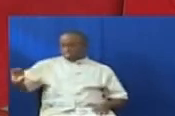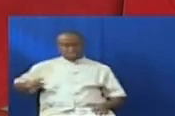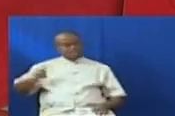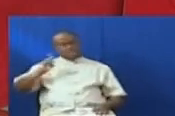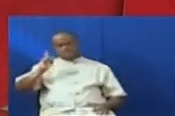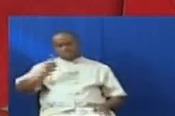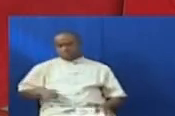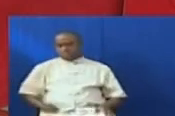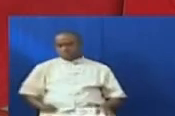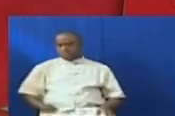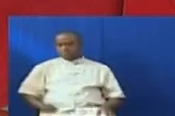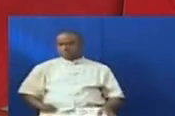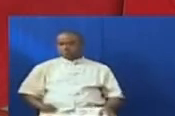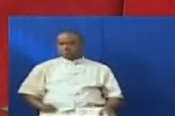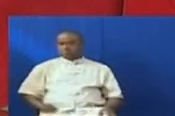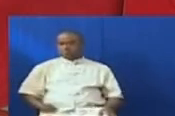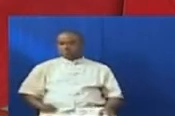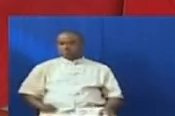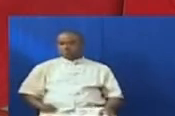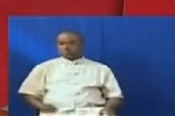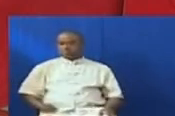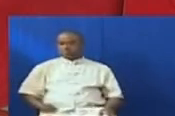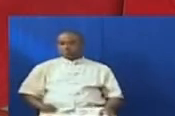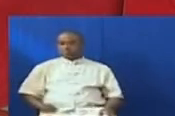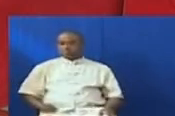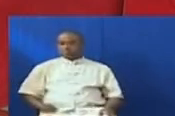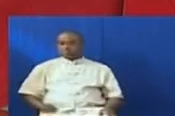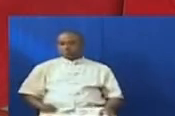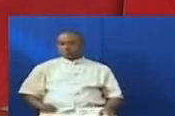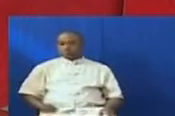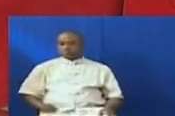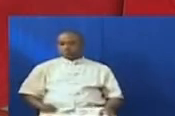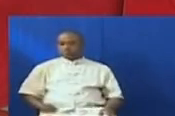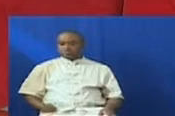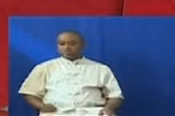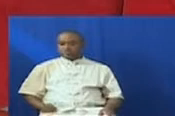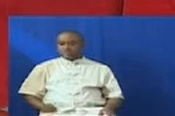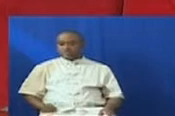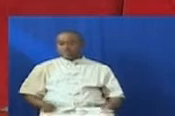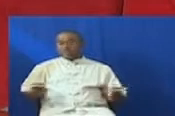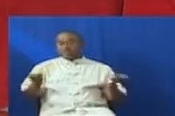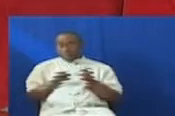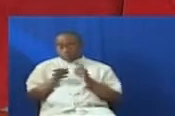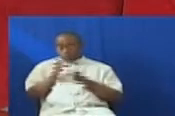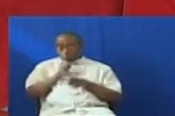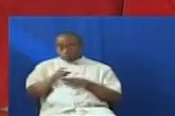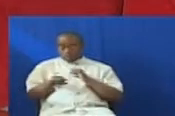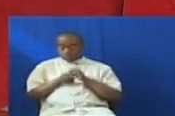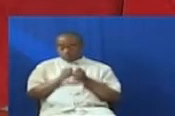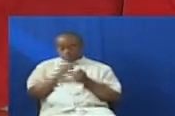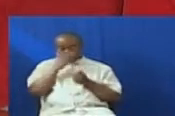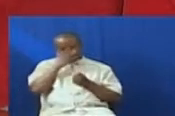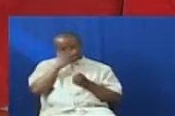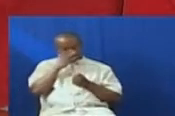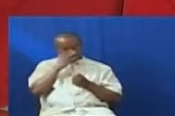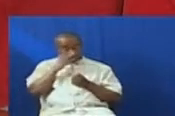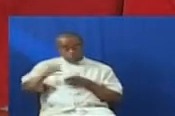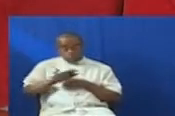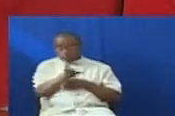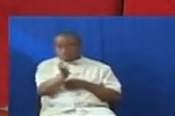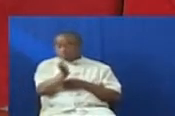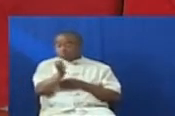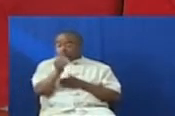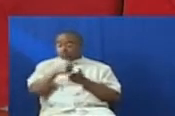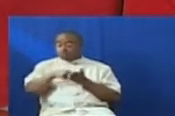Niongelee vile vile swala la urasimu katika kupitisha hati za malipo kwa wakandarasi.